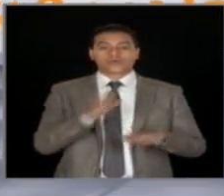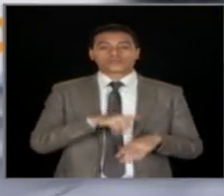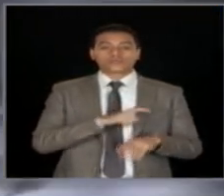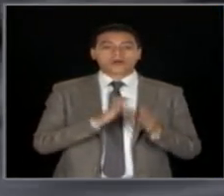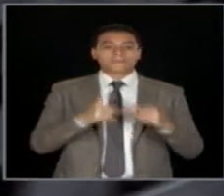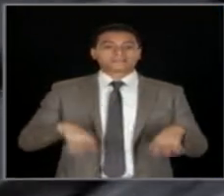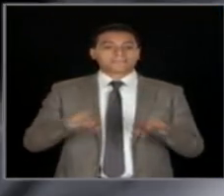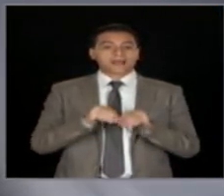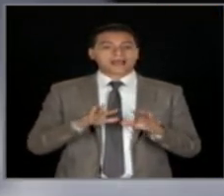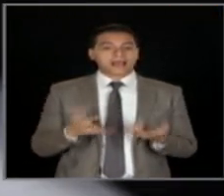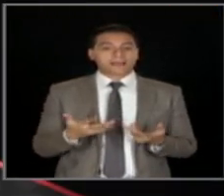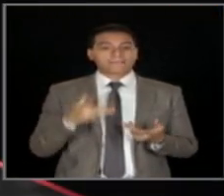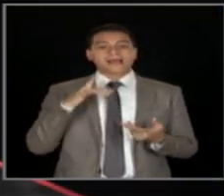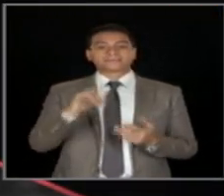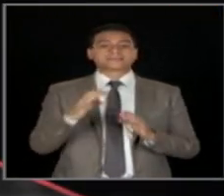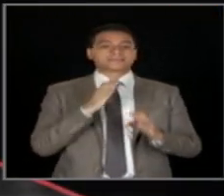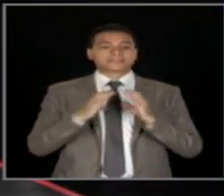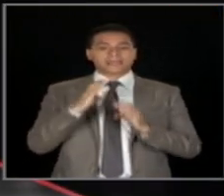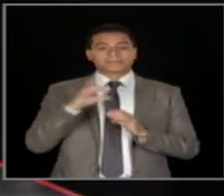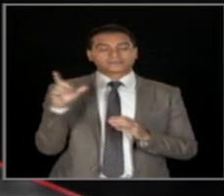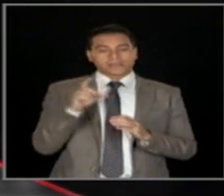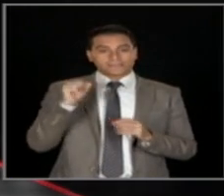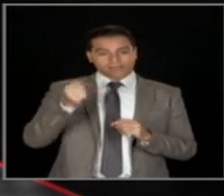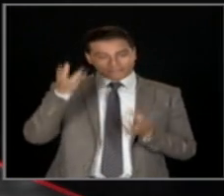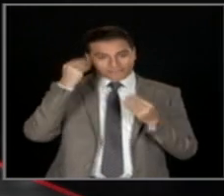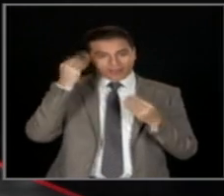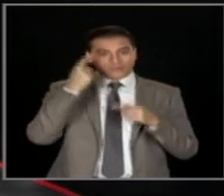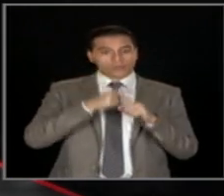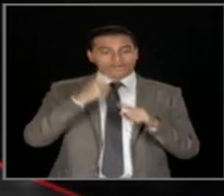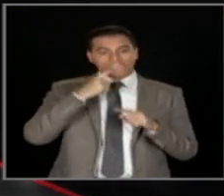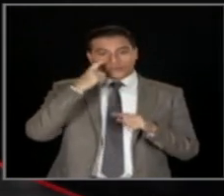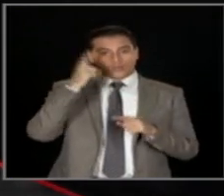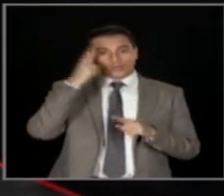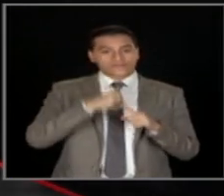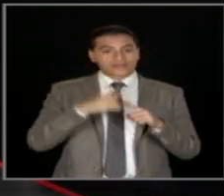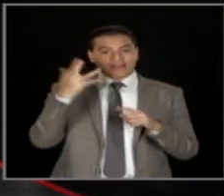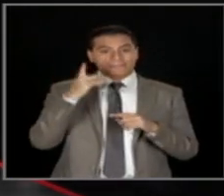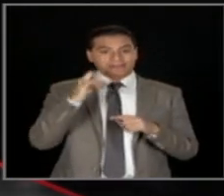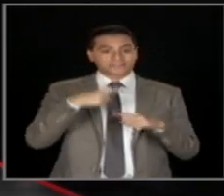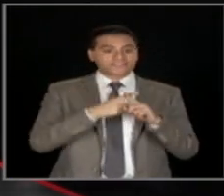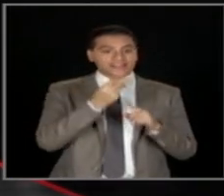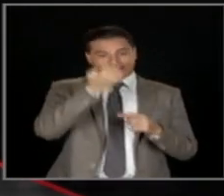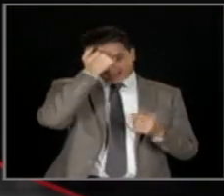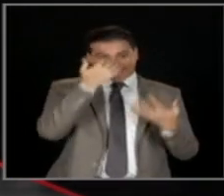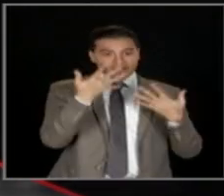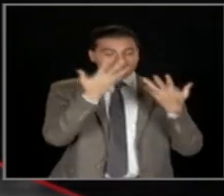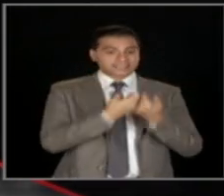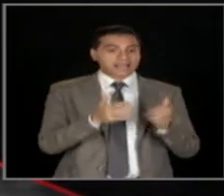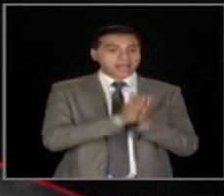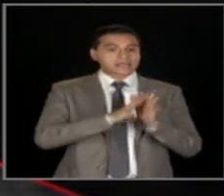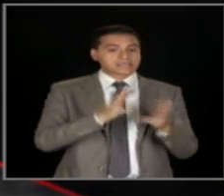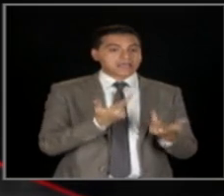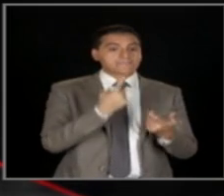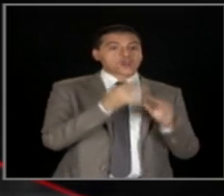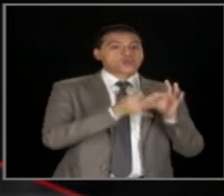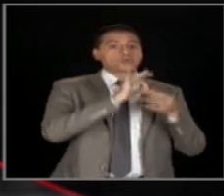وبكده طلاب مصر جمعوا 50 نقطة في فقرة المعرفة والفنون، وكل نقطة ب30,000 جنيه، بما